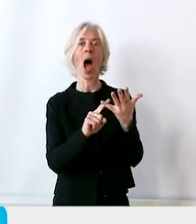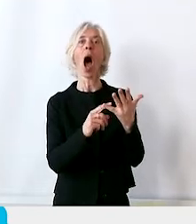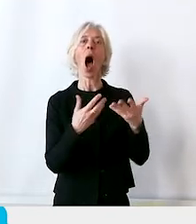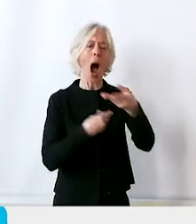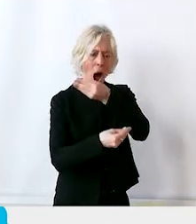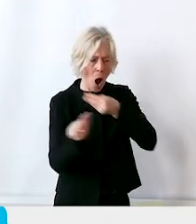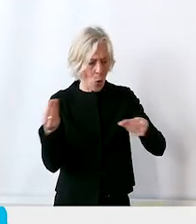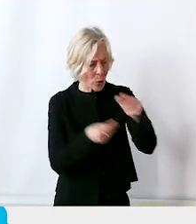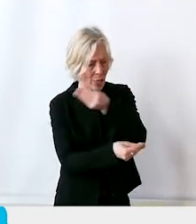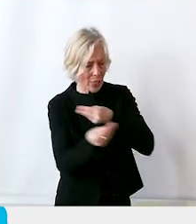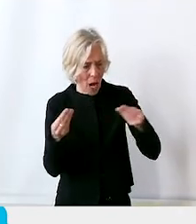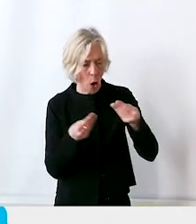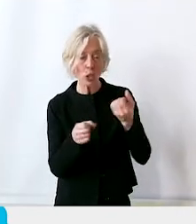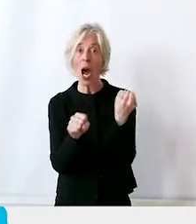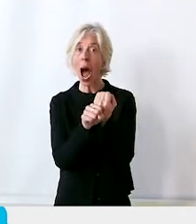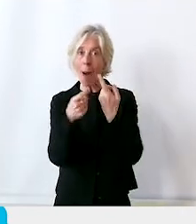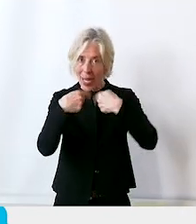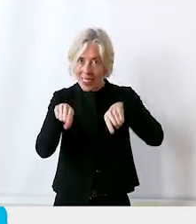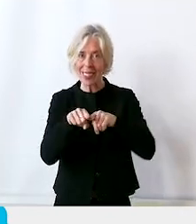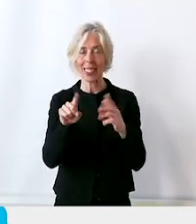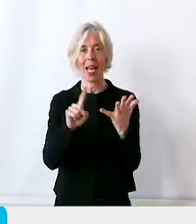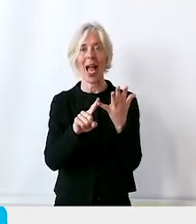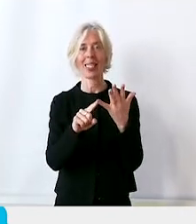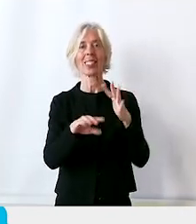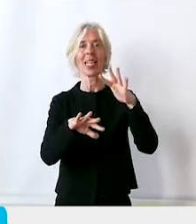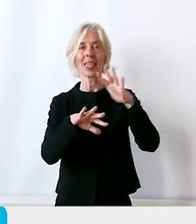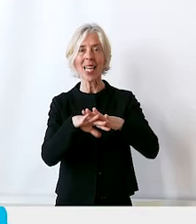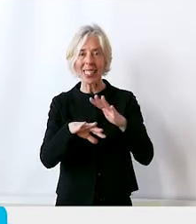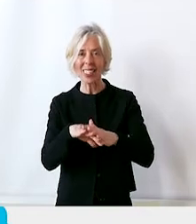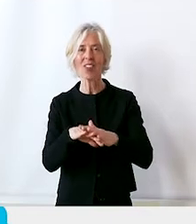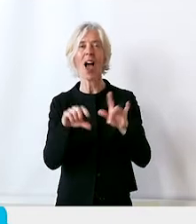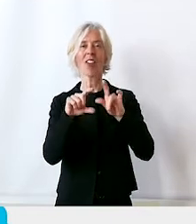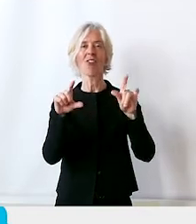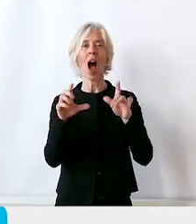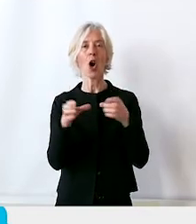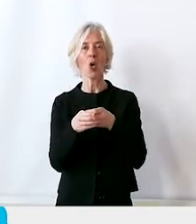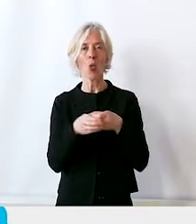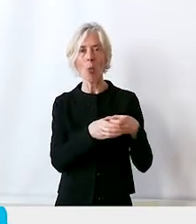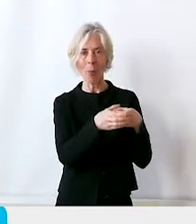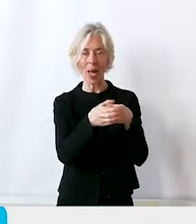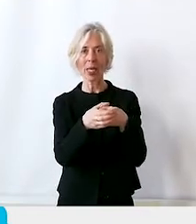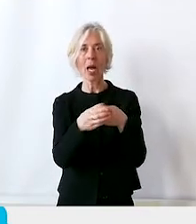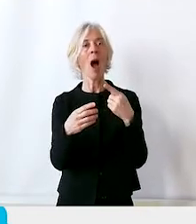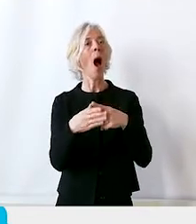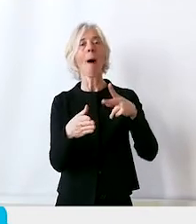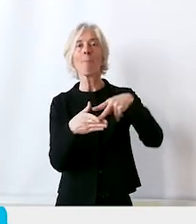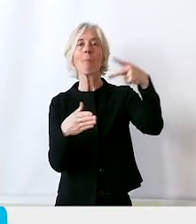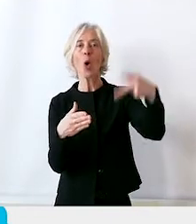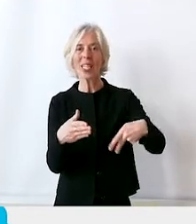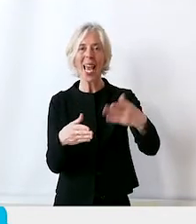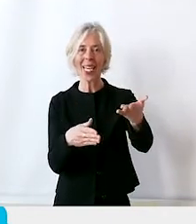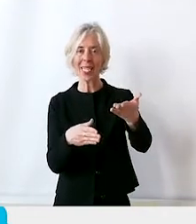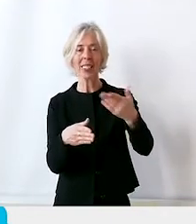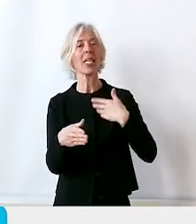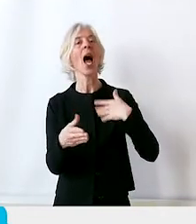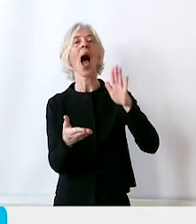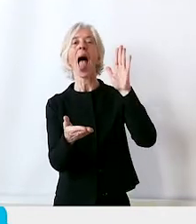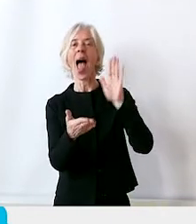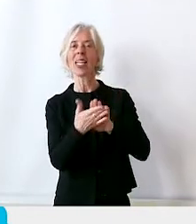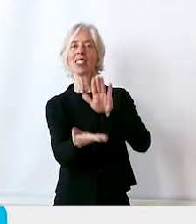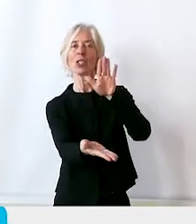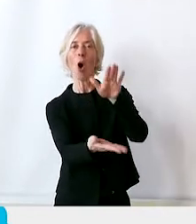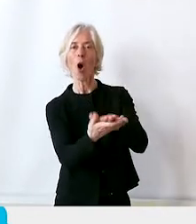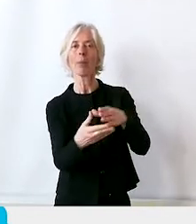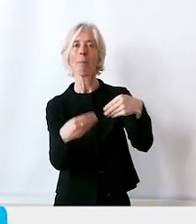Arbeitskreisen, Netzwerken und Fachgruppen, Teilnahme an Projekten wie Hands-on Materials und Hands-on